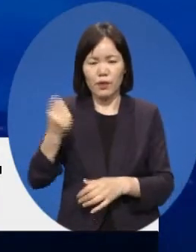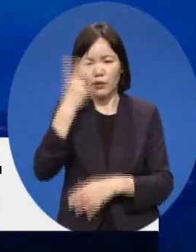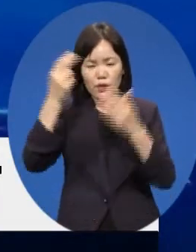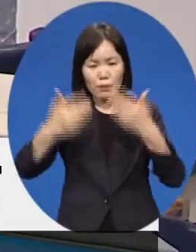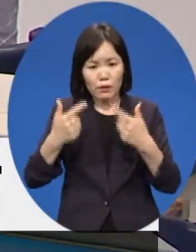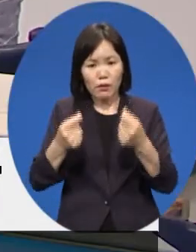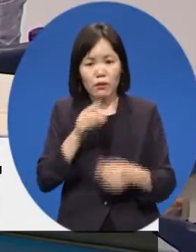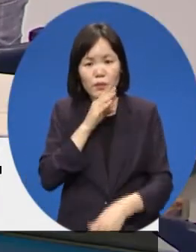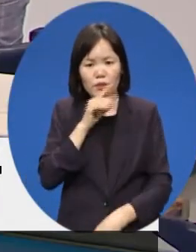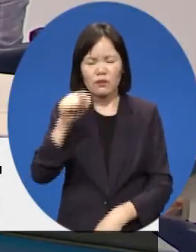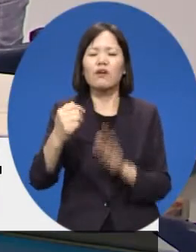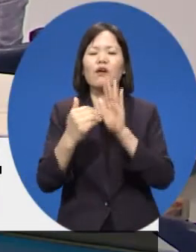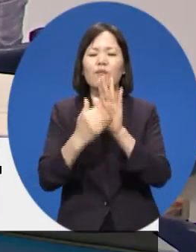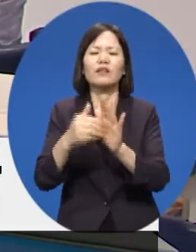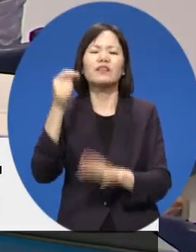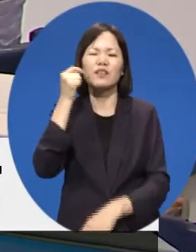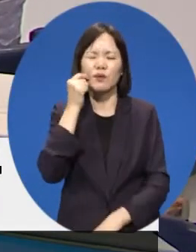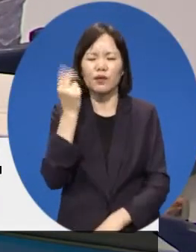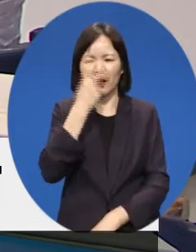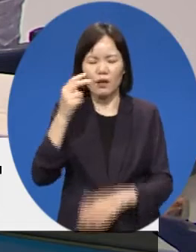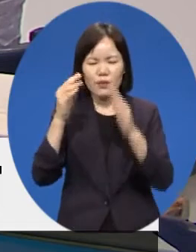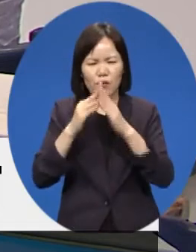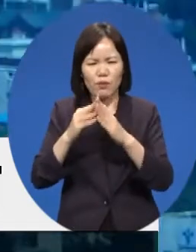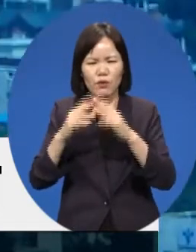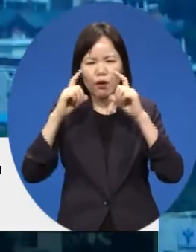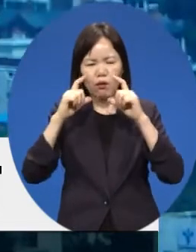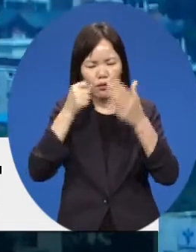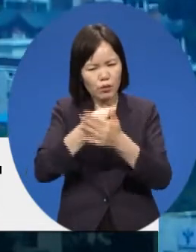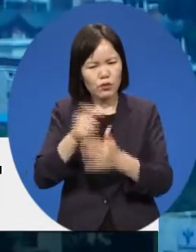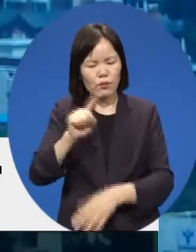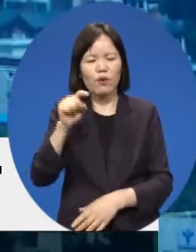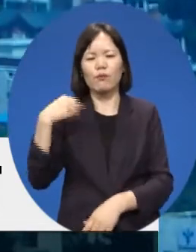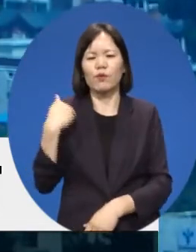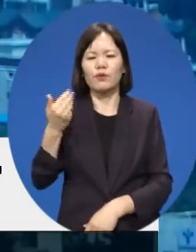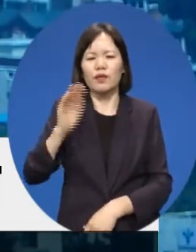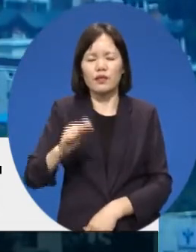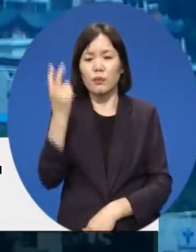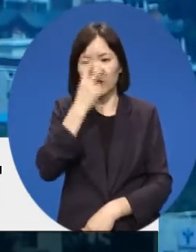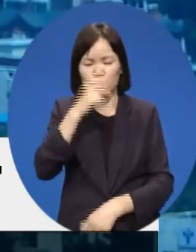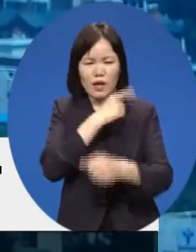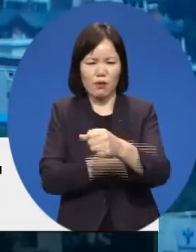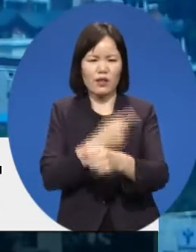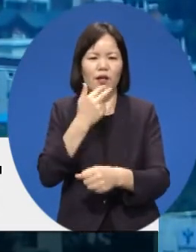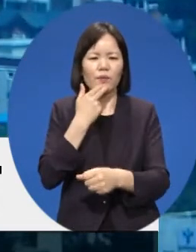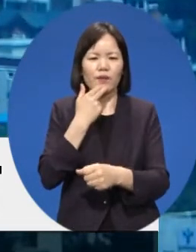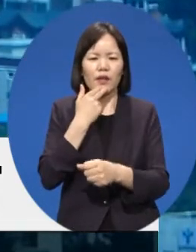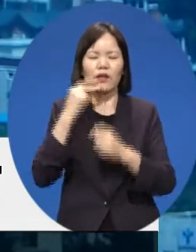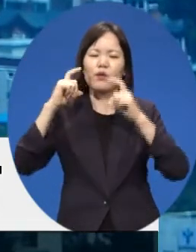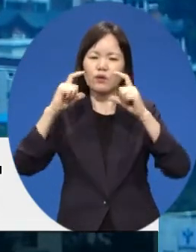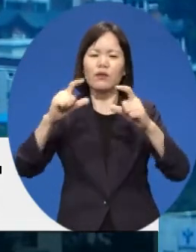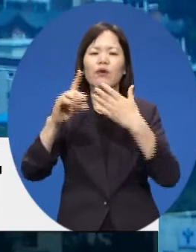이거 막을 수 없는 흐름입니다 감성에서 어떤 판결을 내릴지 모르겠습니다만 감사원이 조사 권한이 없다는 그런 유권해석을 내린 다면